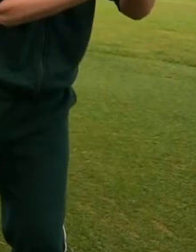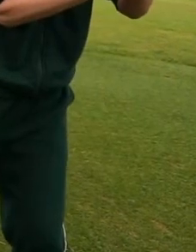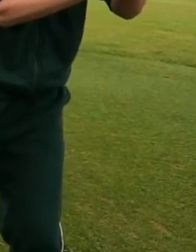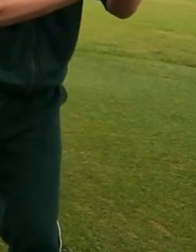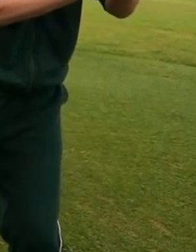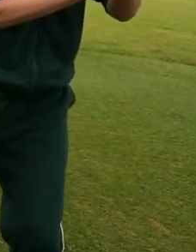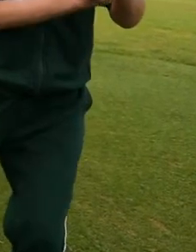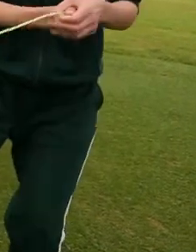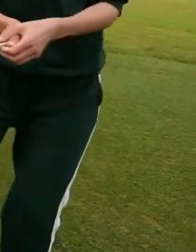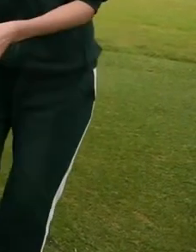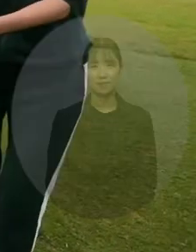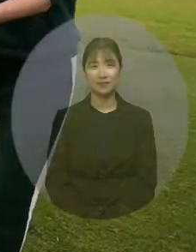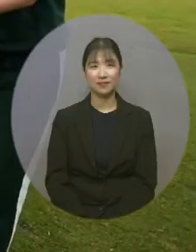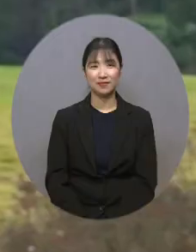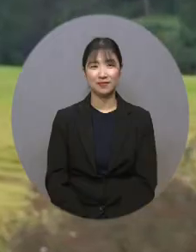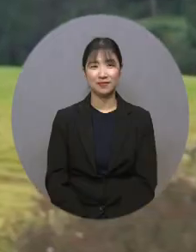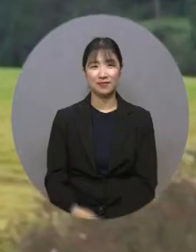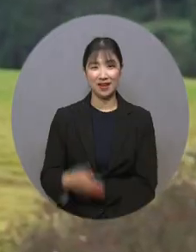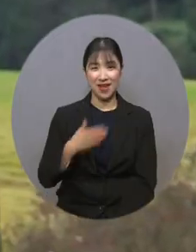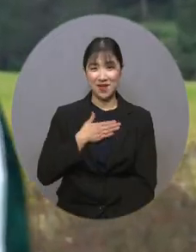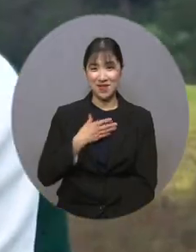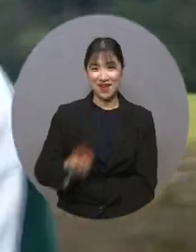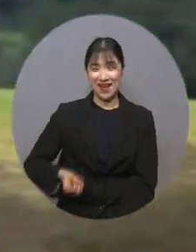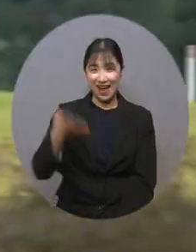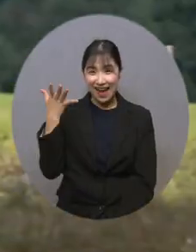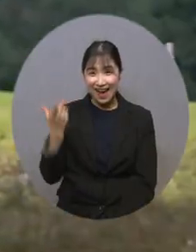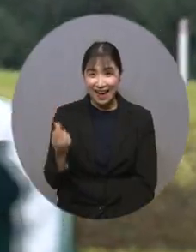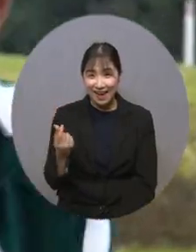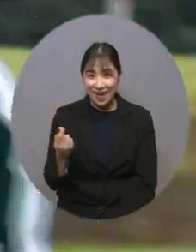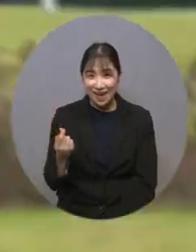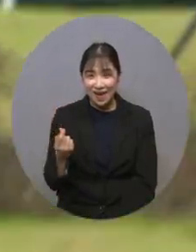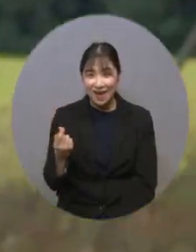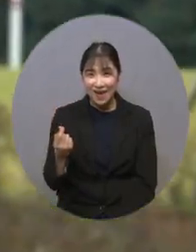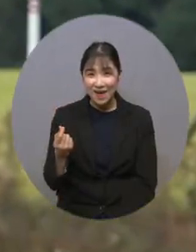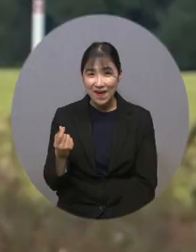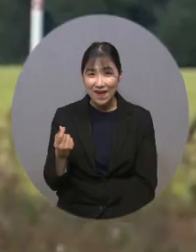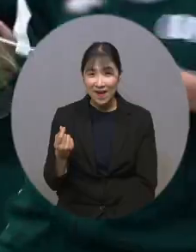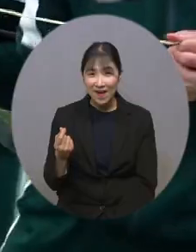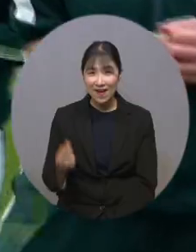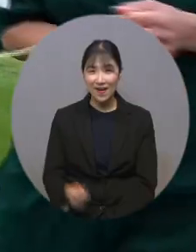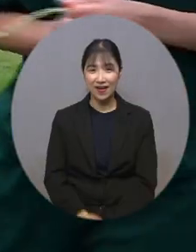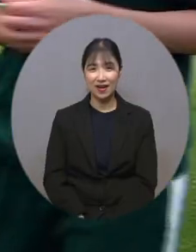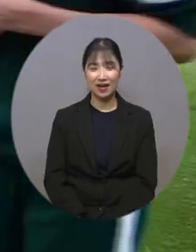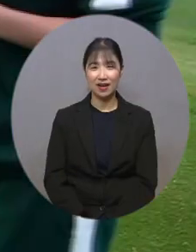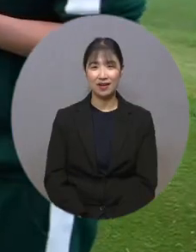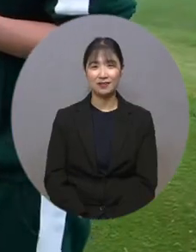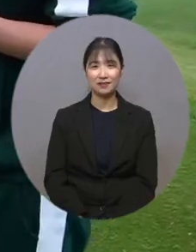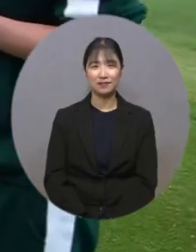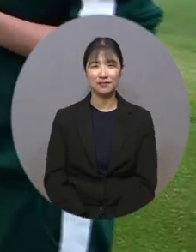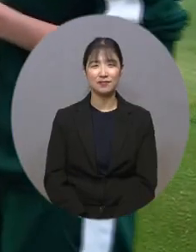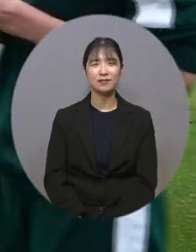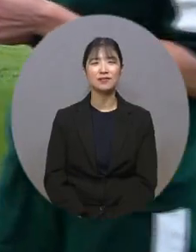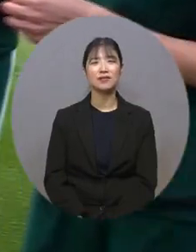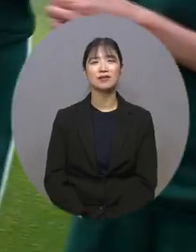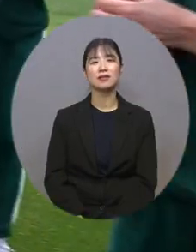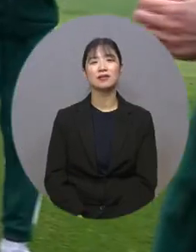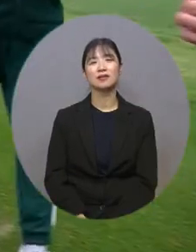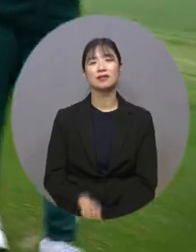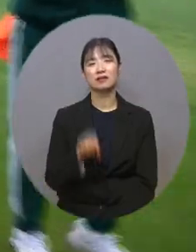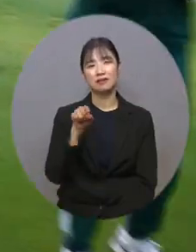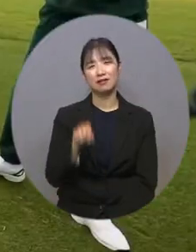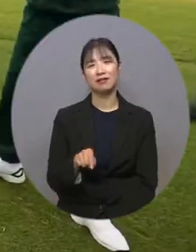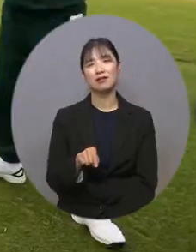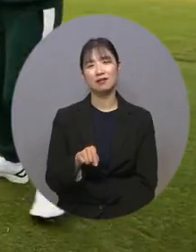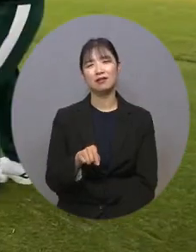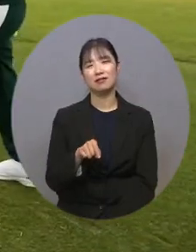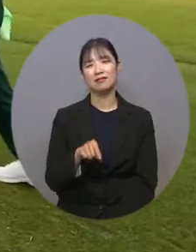오, 우리가 길어! 언니 우리가 귀여워. 우리가 귀여워. 어? 이게 여기서 어? 만들어가지고 언니